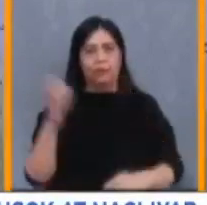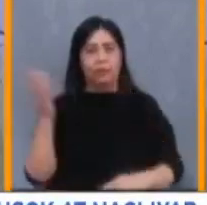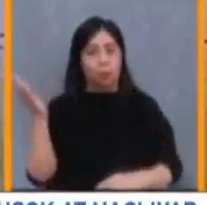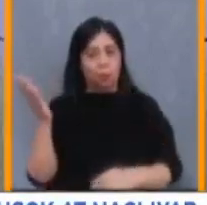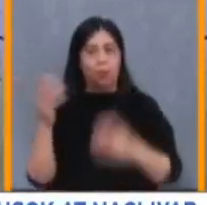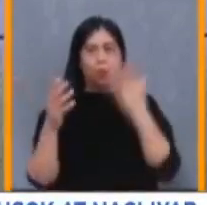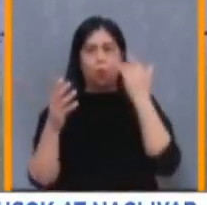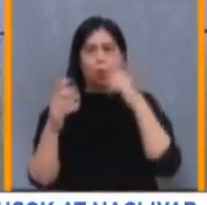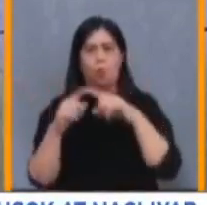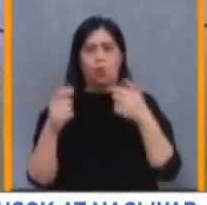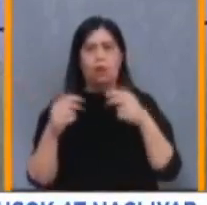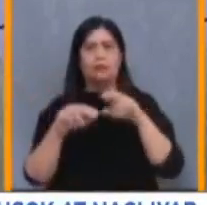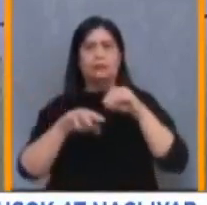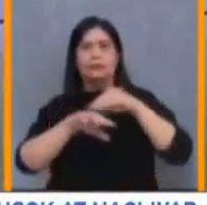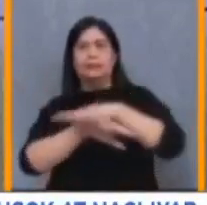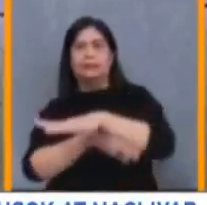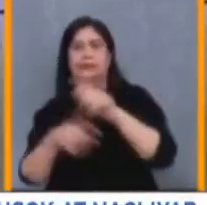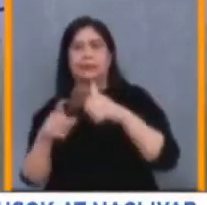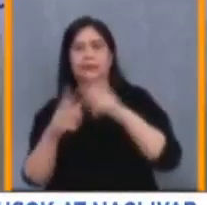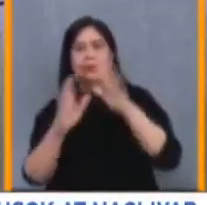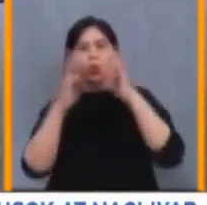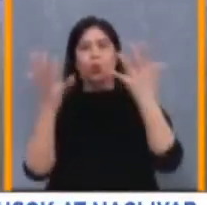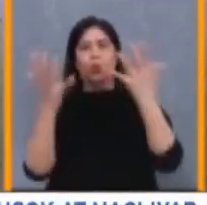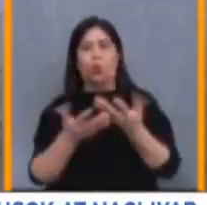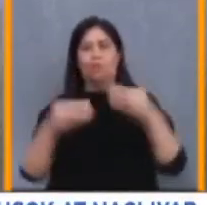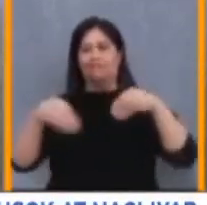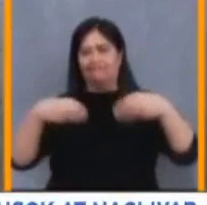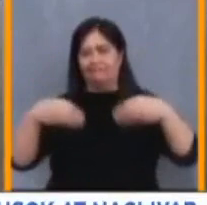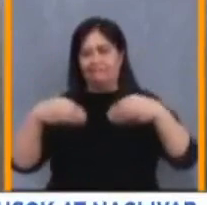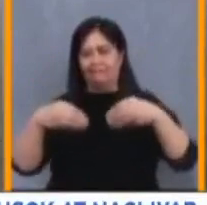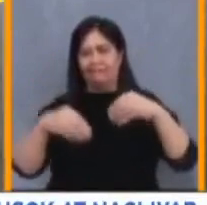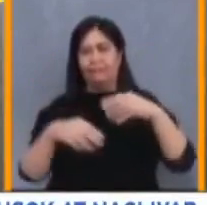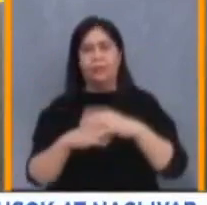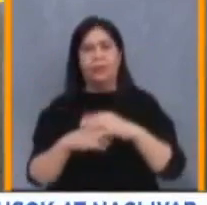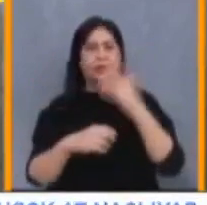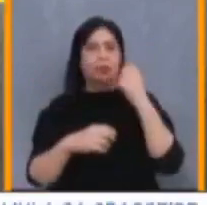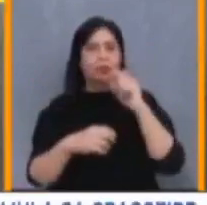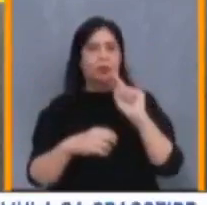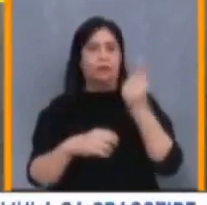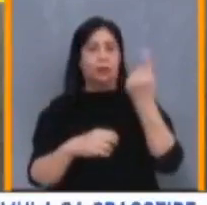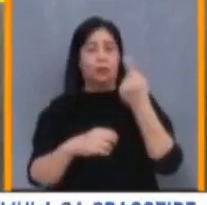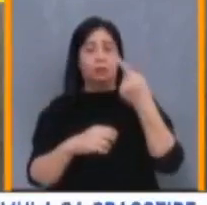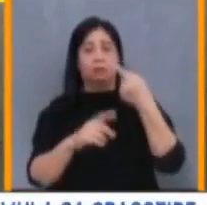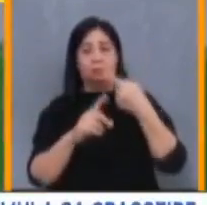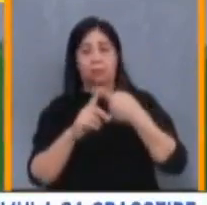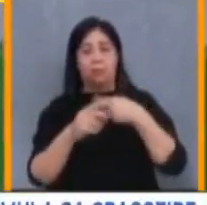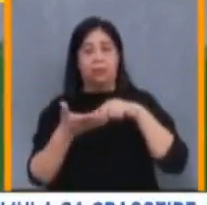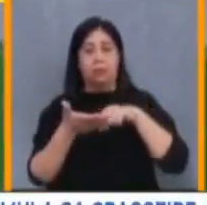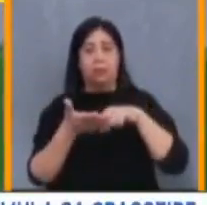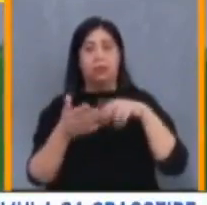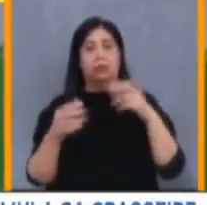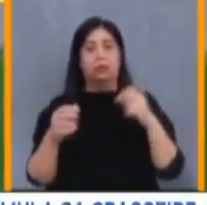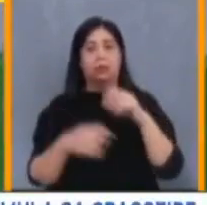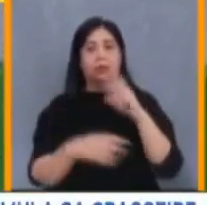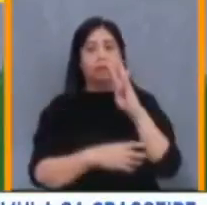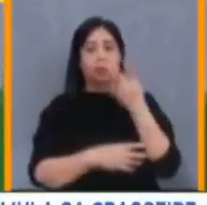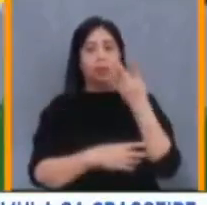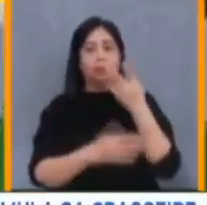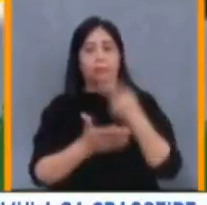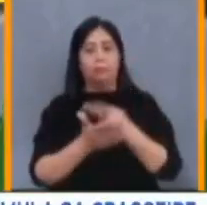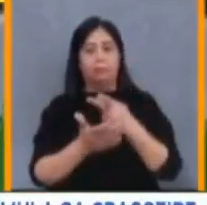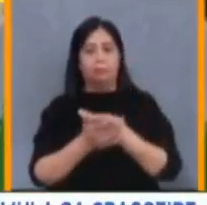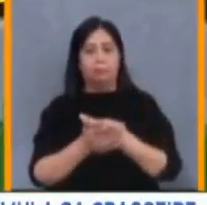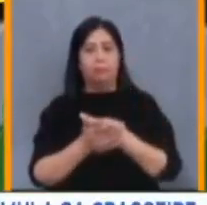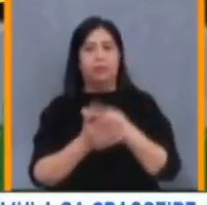presyuhan ng krudo sa world market. Dahil dyan, ngayong unang buwan ng taon, 4 pesos and 95 centavos na ang minahal ng kada litro